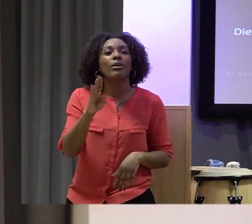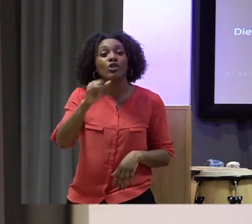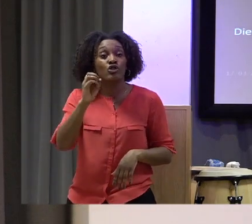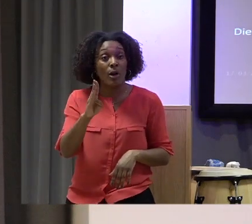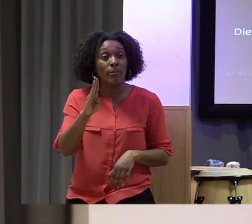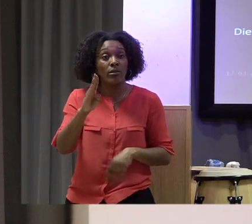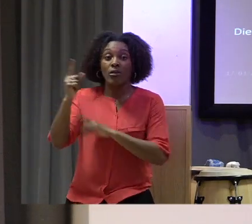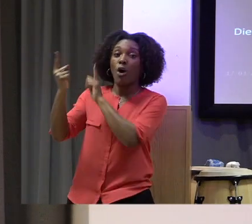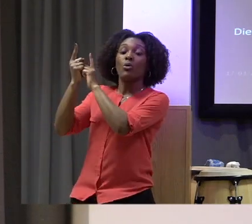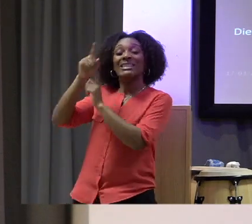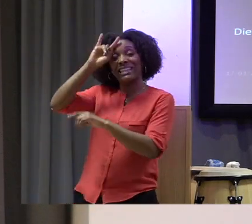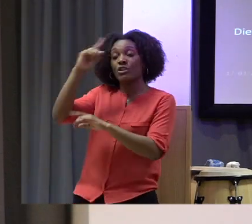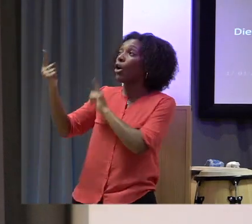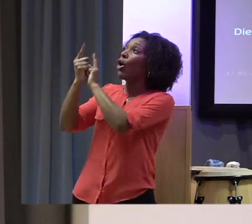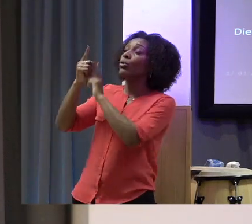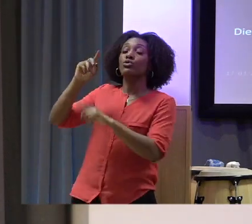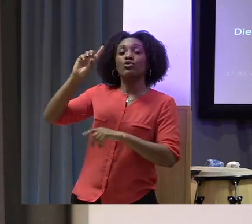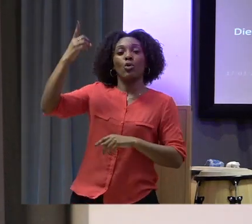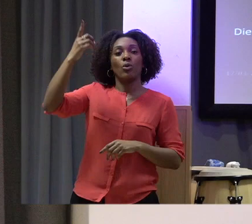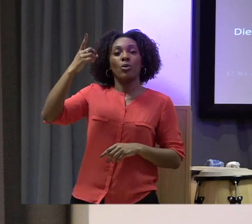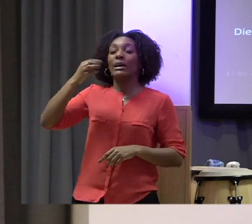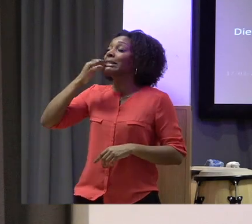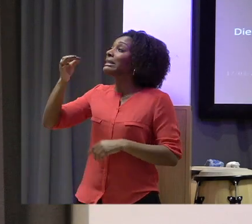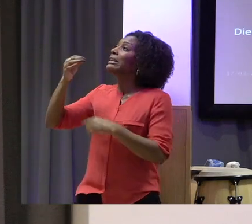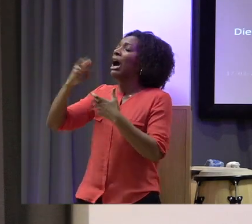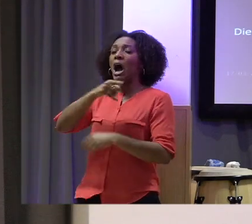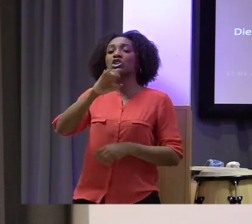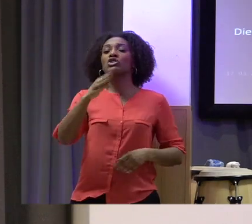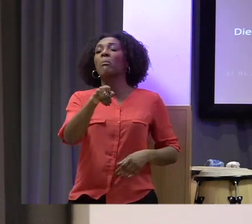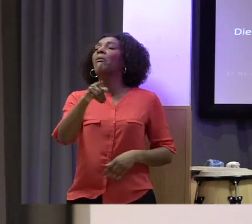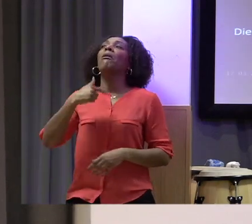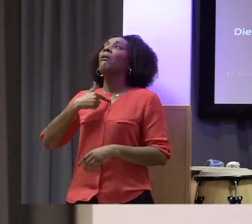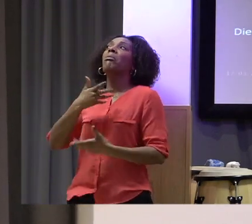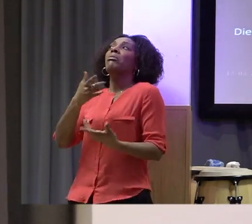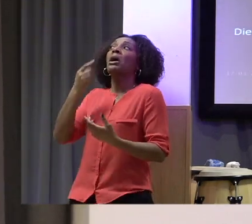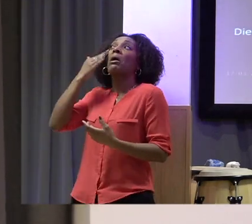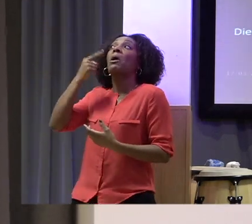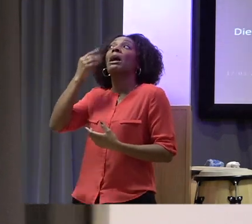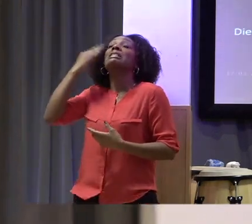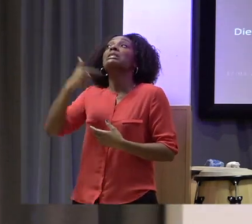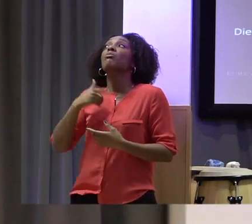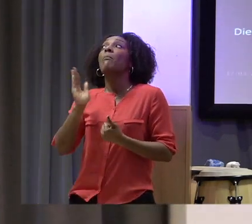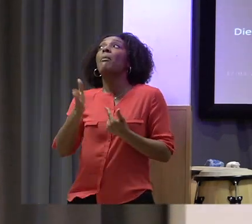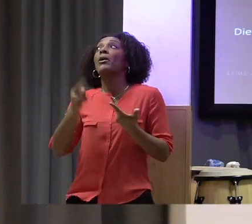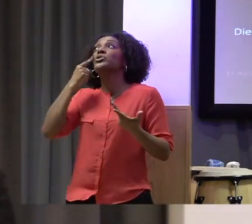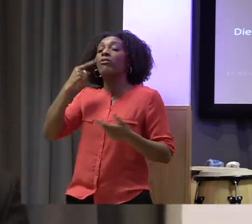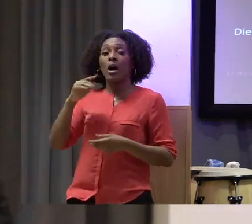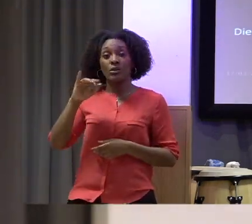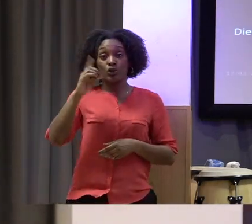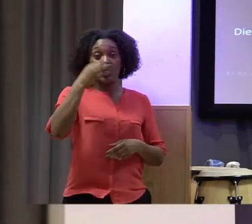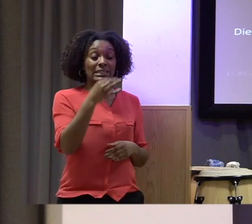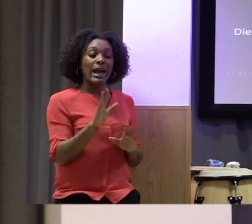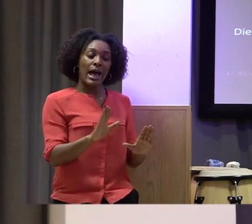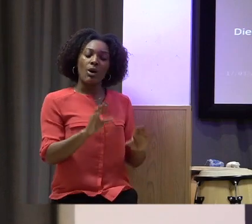main sur lui. Voilà la limite de ce que tu peux faire. Tu peux faire tout ce que tu veux, mais pour sa vie, je ne sais pas. Le